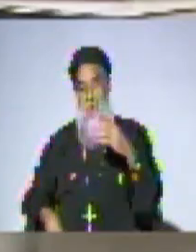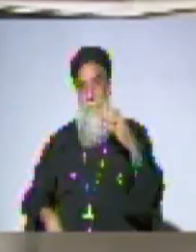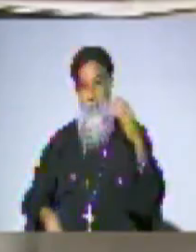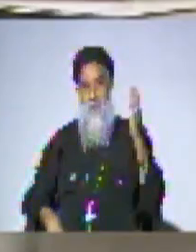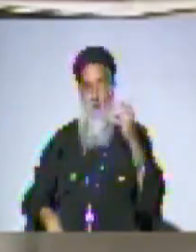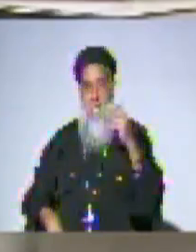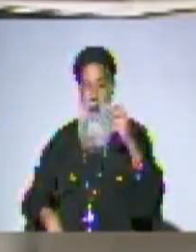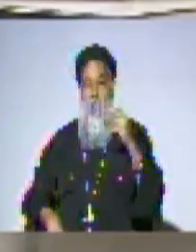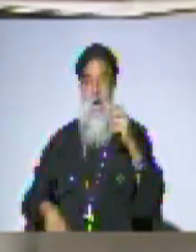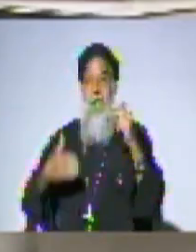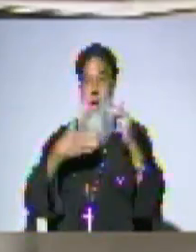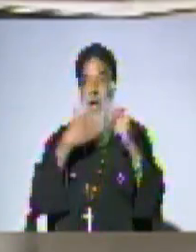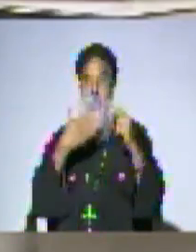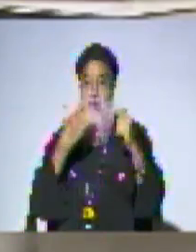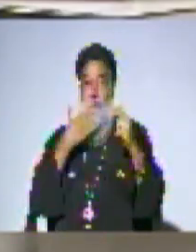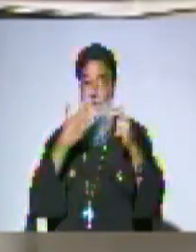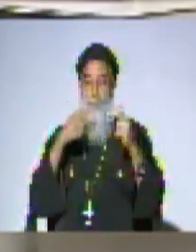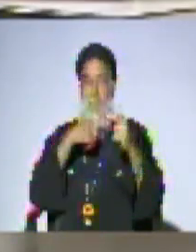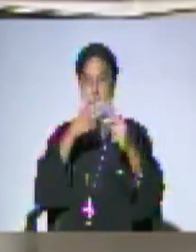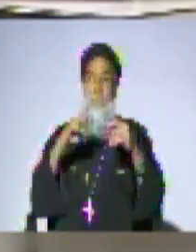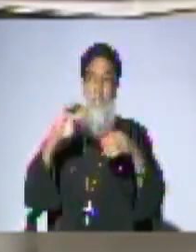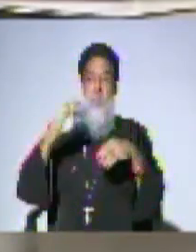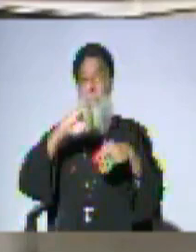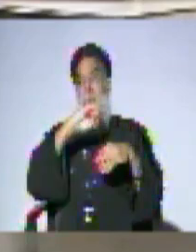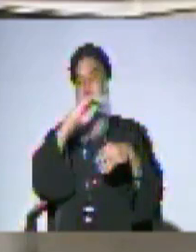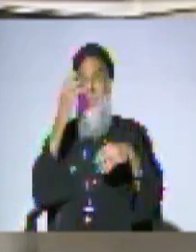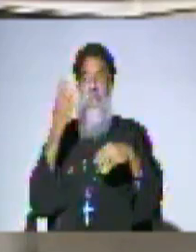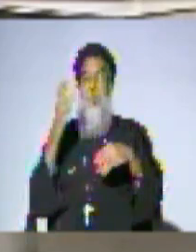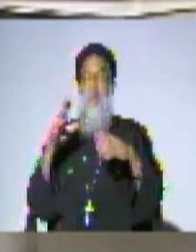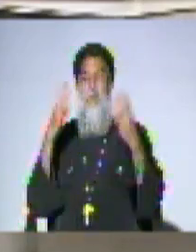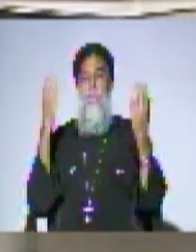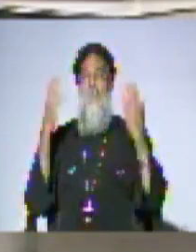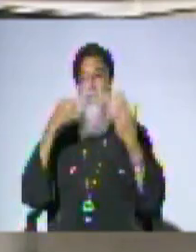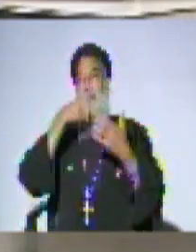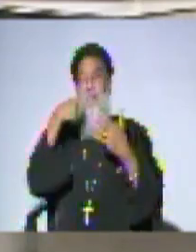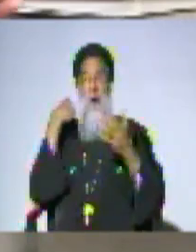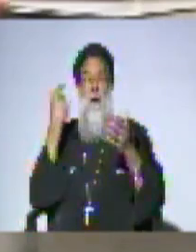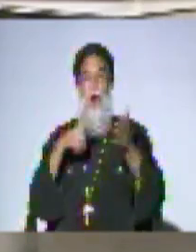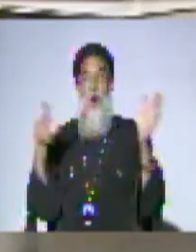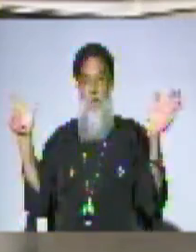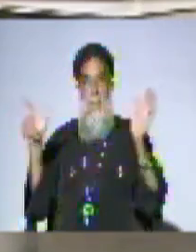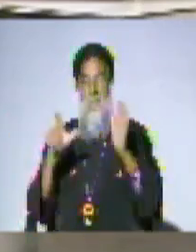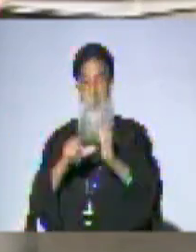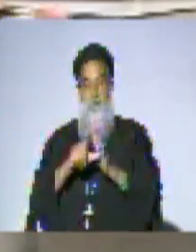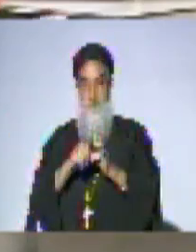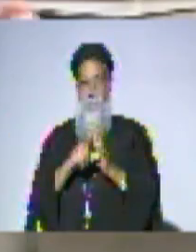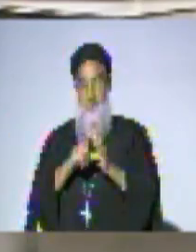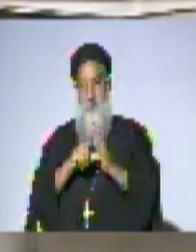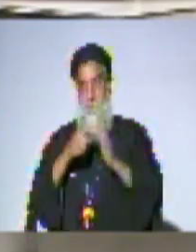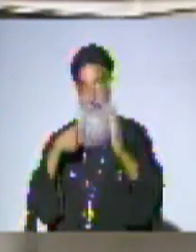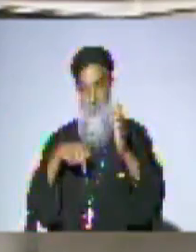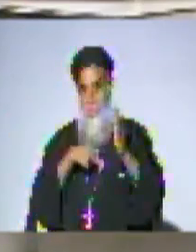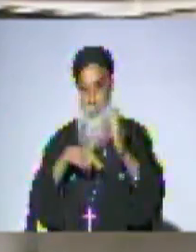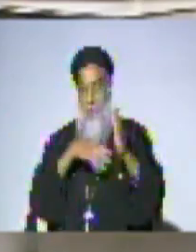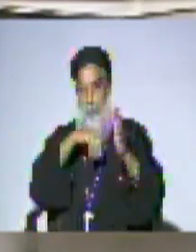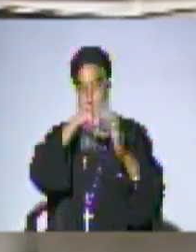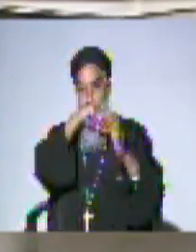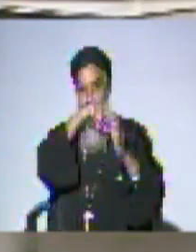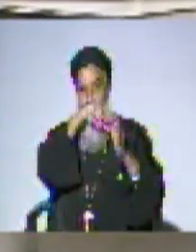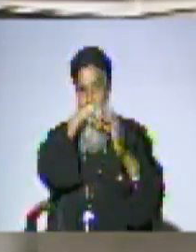عندهم حوالي 14 قداس ولا حاجة، بس دول خاصين بكنيسة